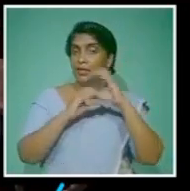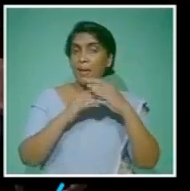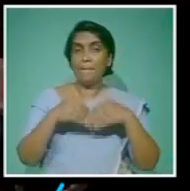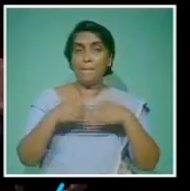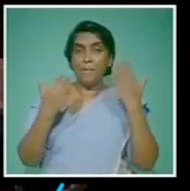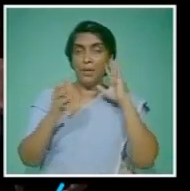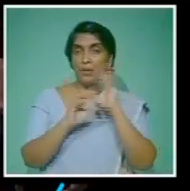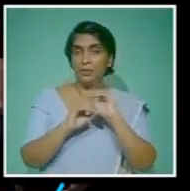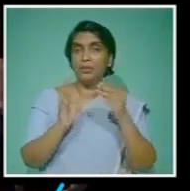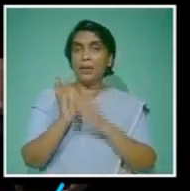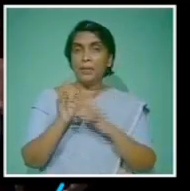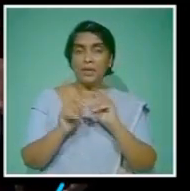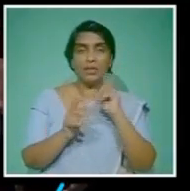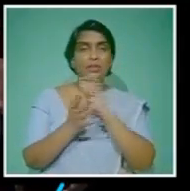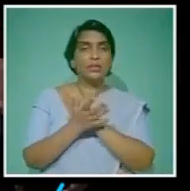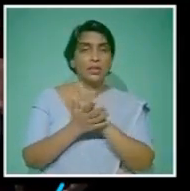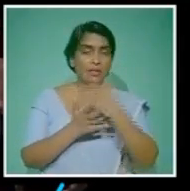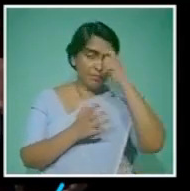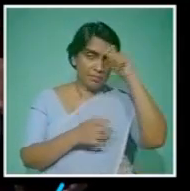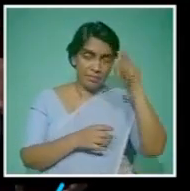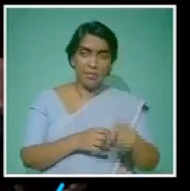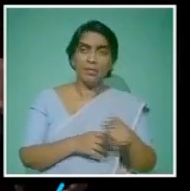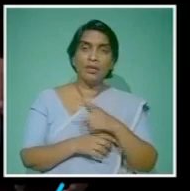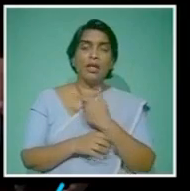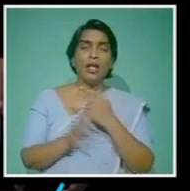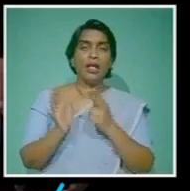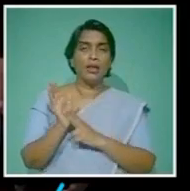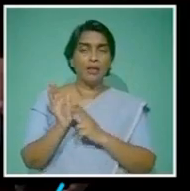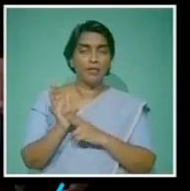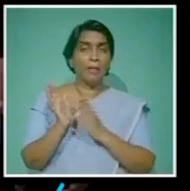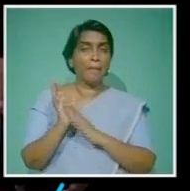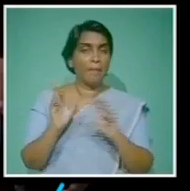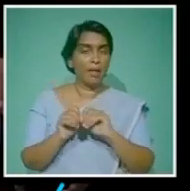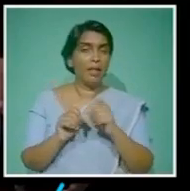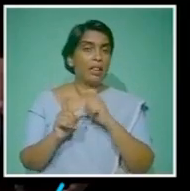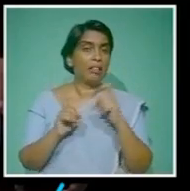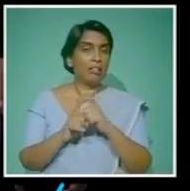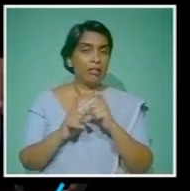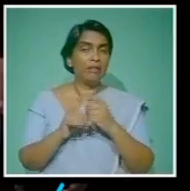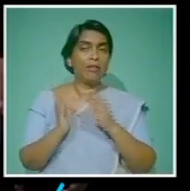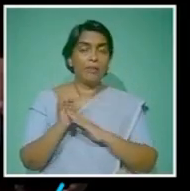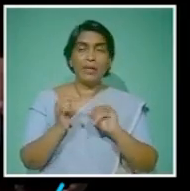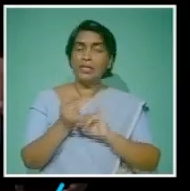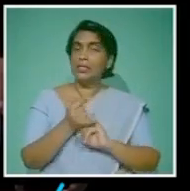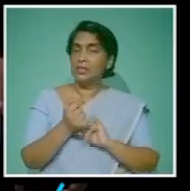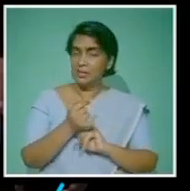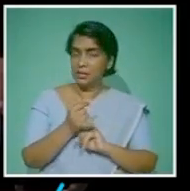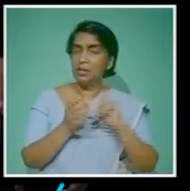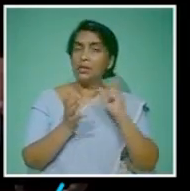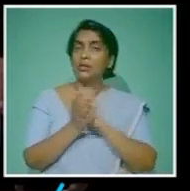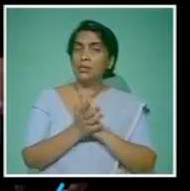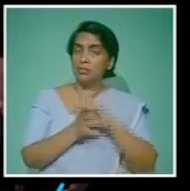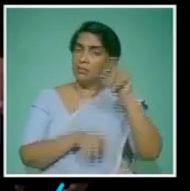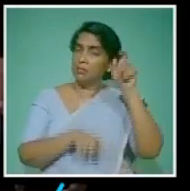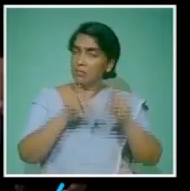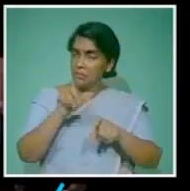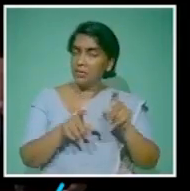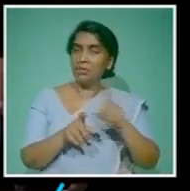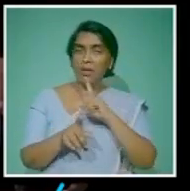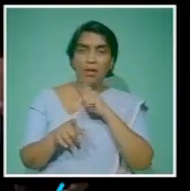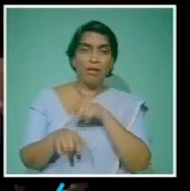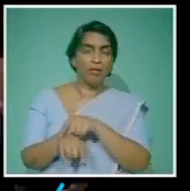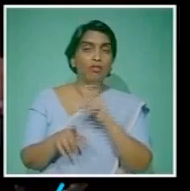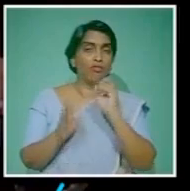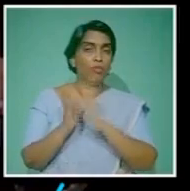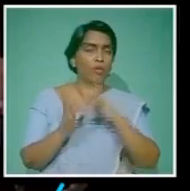विस्तरी माध्यवेदी चंद्र जयसिंह मेत्म नवोद्य पवणी माध्यवेदी दिवानी पुवत्पति माध्यवेदी शिरान रण सिंह चामिंद सिलनाय वरप्रसाद कमिटो